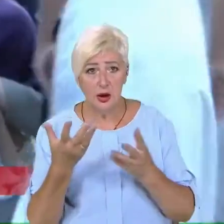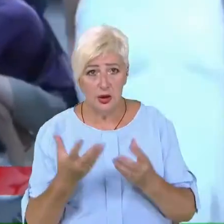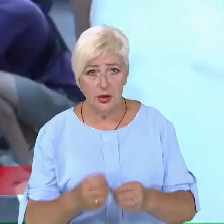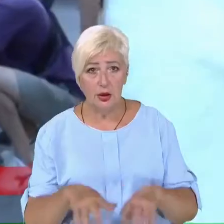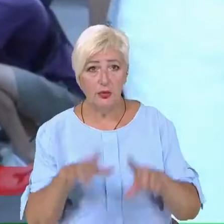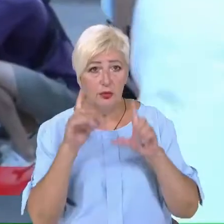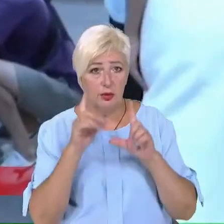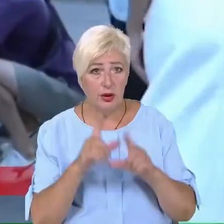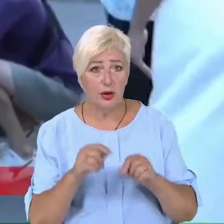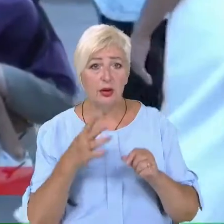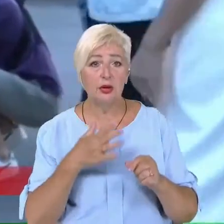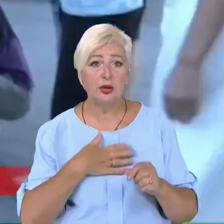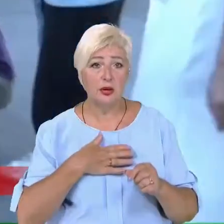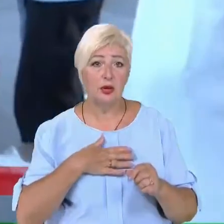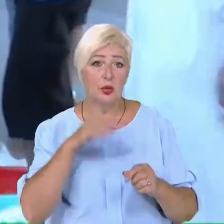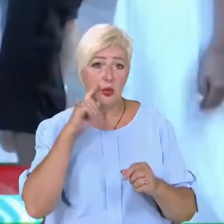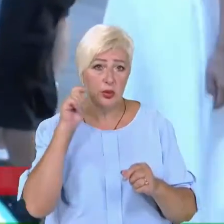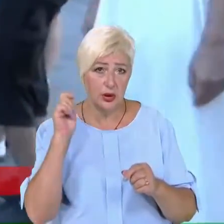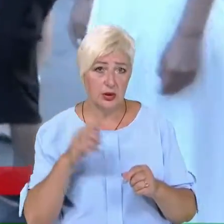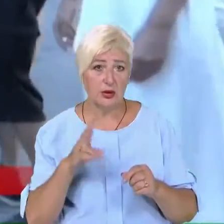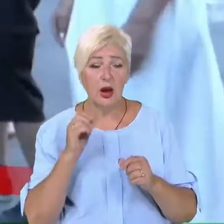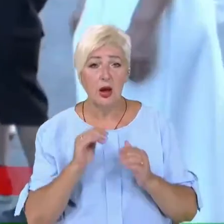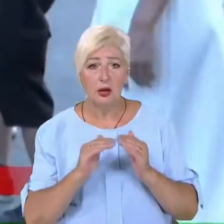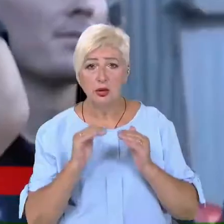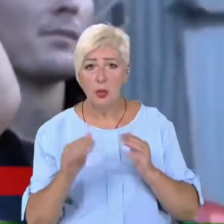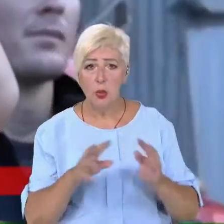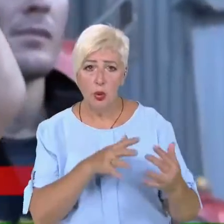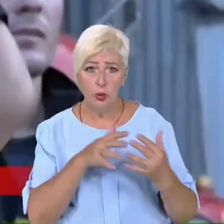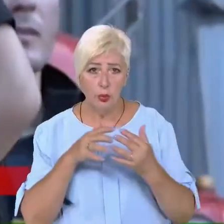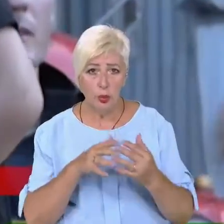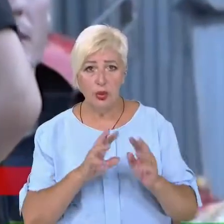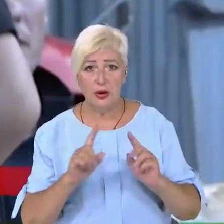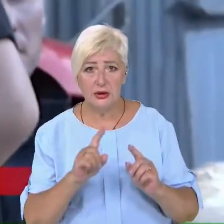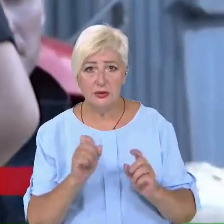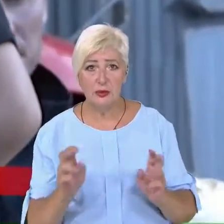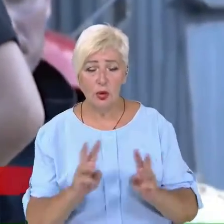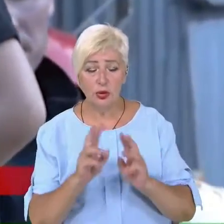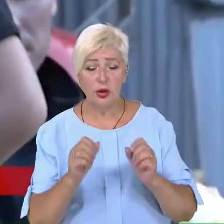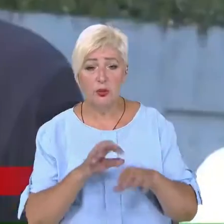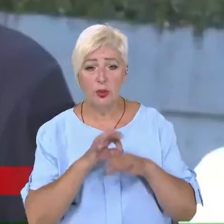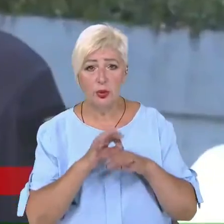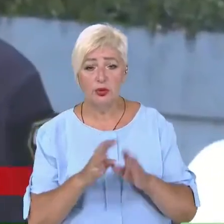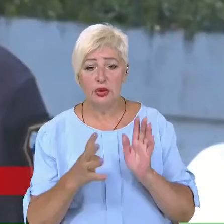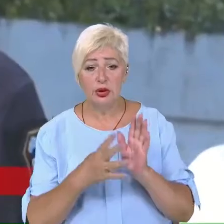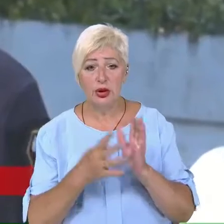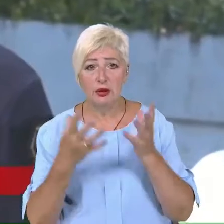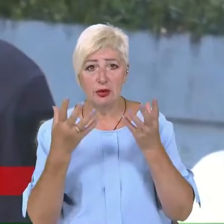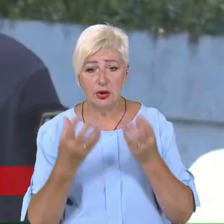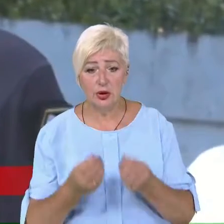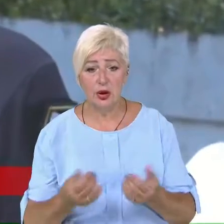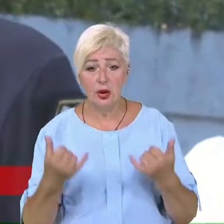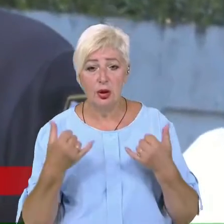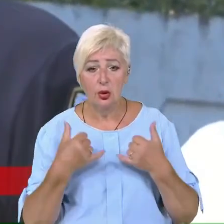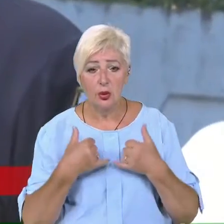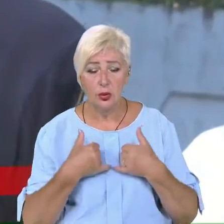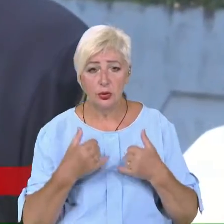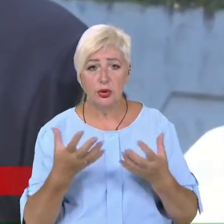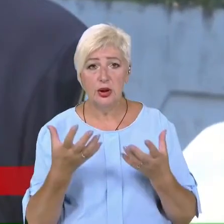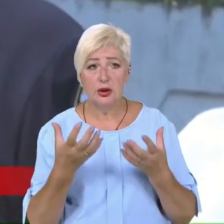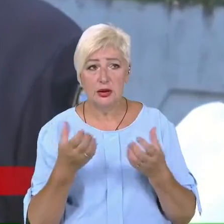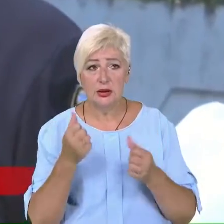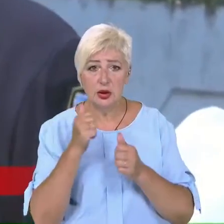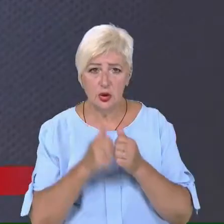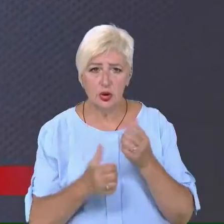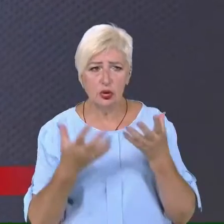вирушили українські. На полі бою з вогнем провели 9 днів. У нас було щоденно